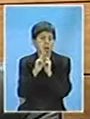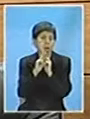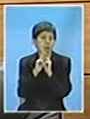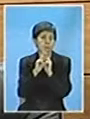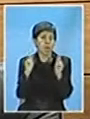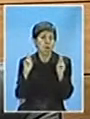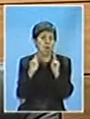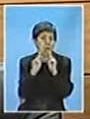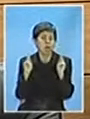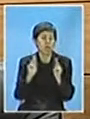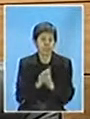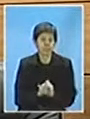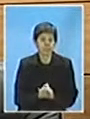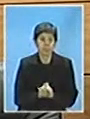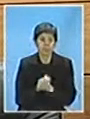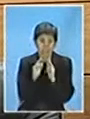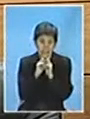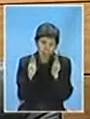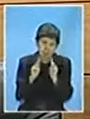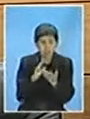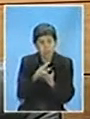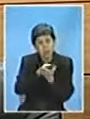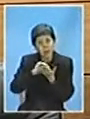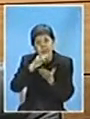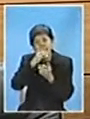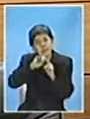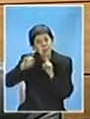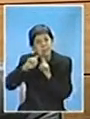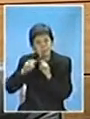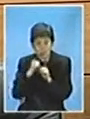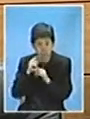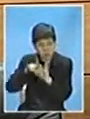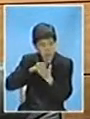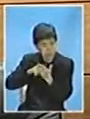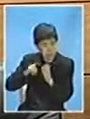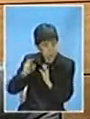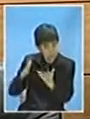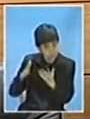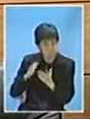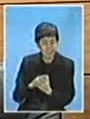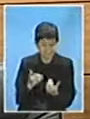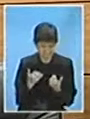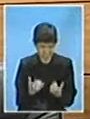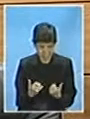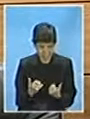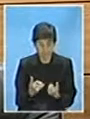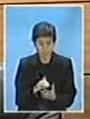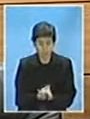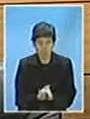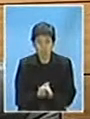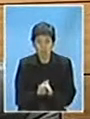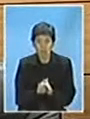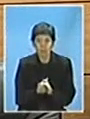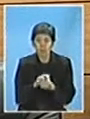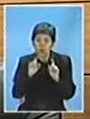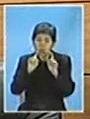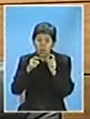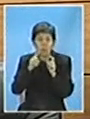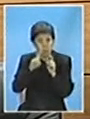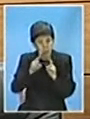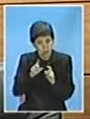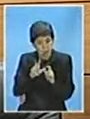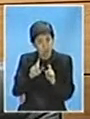ากสภาวิชาชีพอื่นๆที่ไม่ได้มาจากการเลือกตั้งก็คือในที่นี้ก็หมายถึงว่าเพิ่มวงเล็บ2วงเ